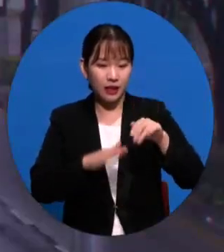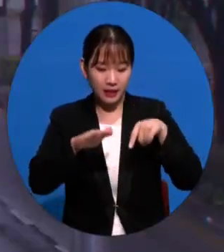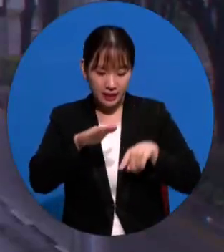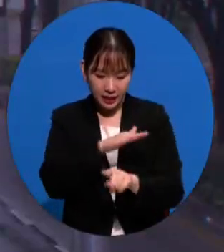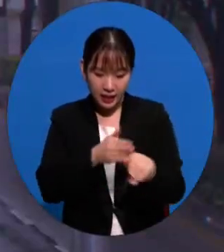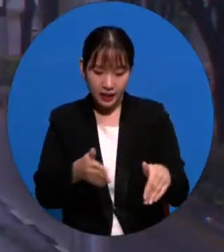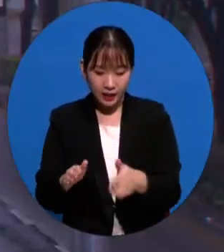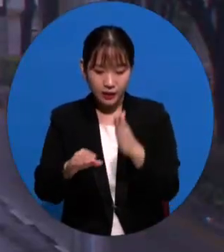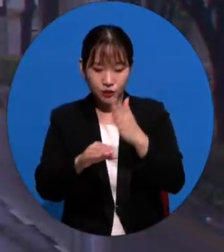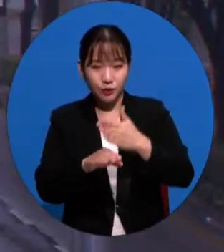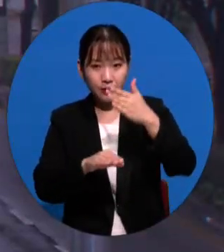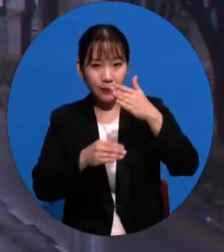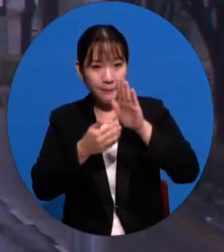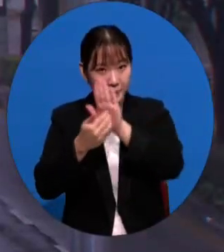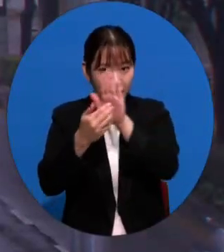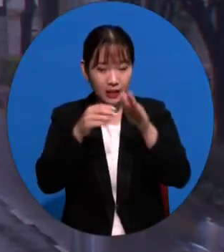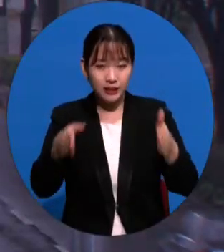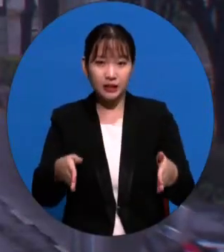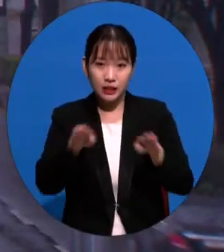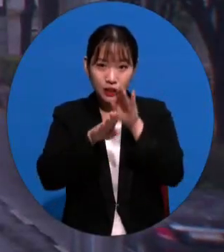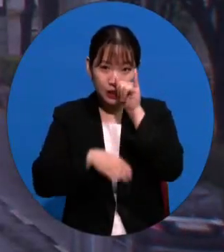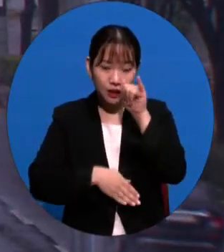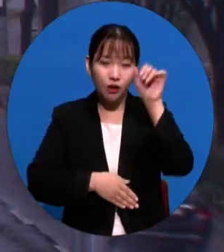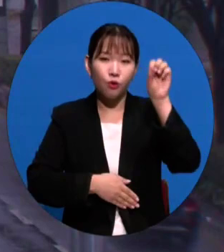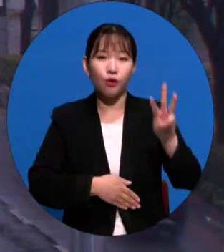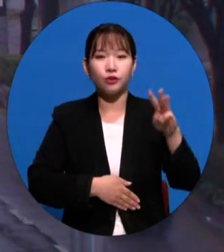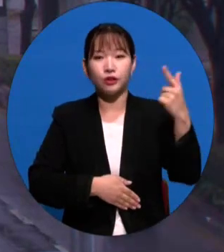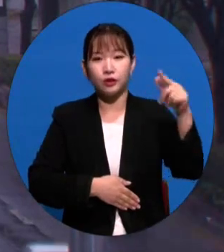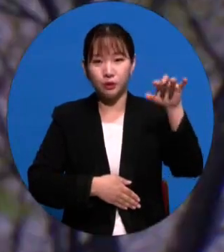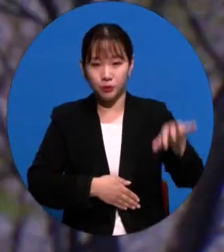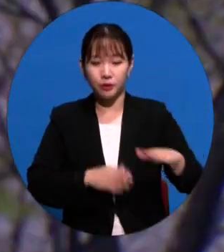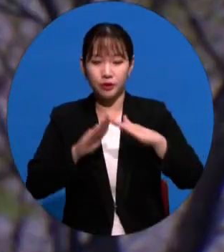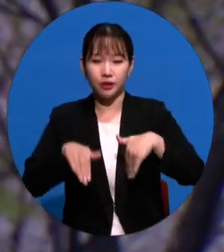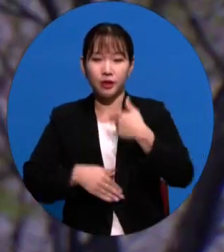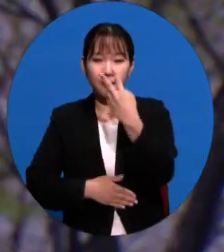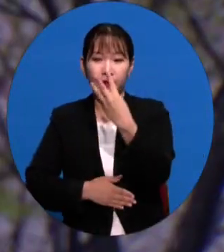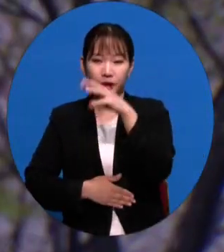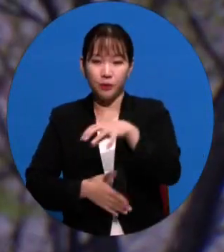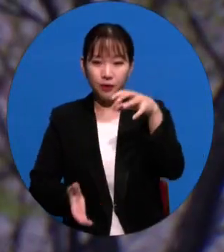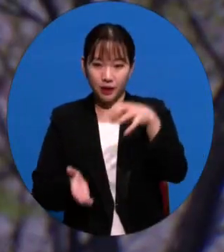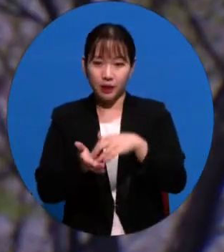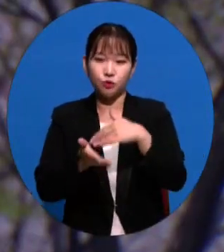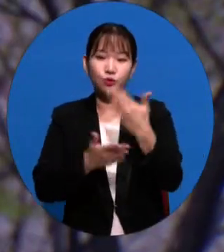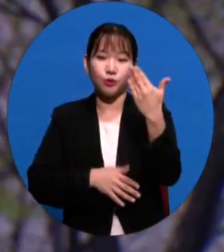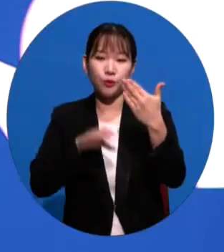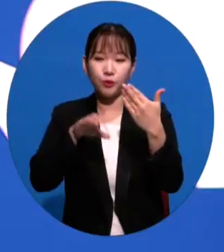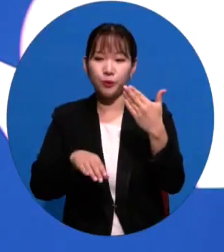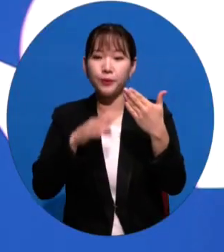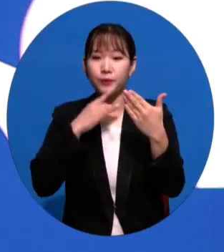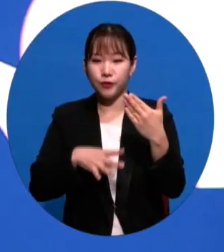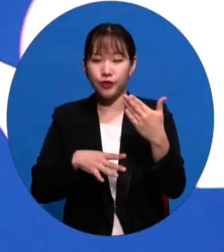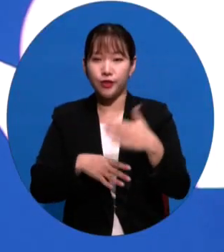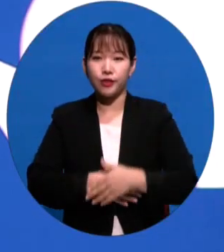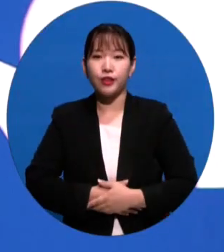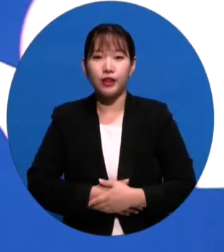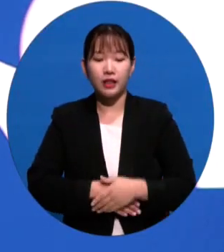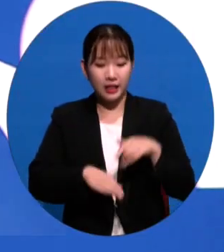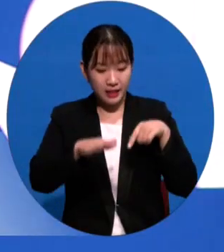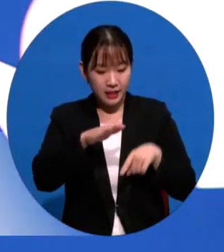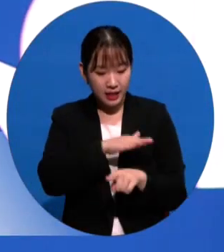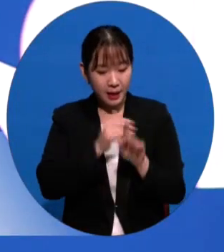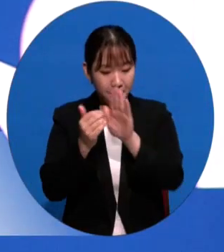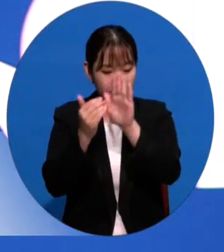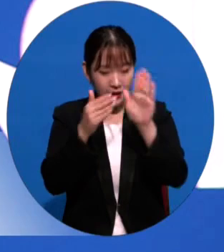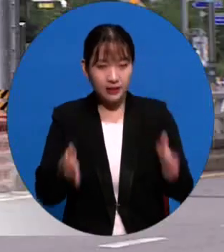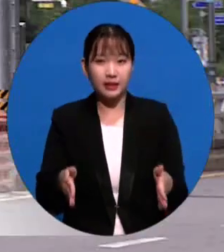가운데 차단 시설이 설치된 곳은 광주 6곳, 전남 3곳 등 9곳에 불과합니다. 지하차도 차단